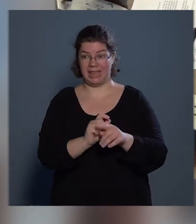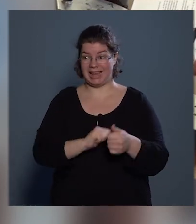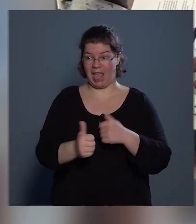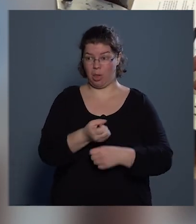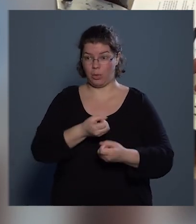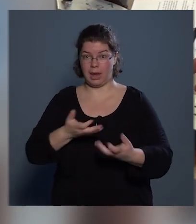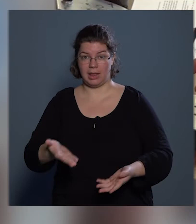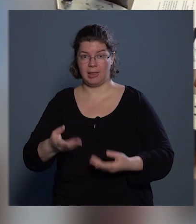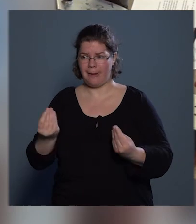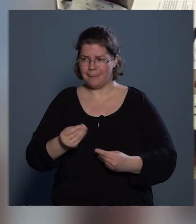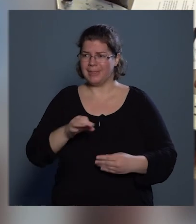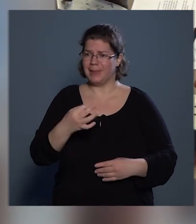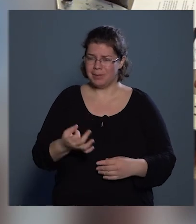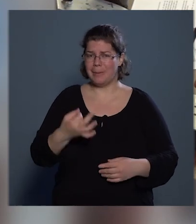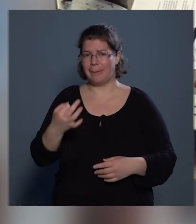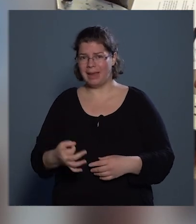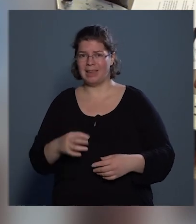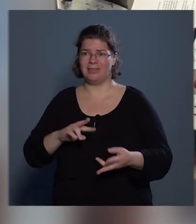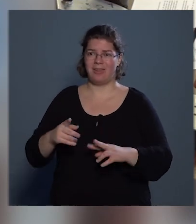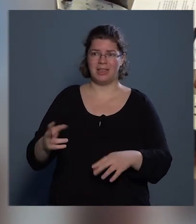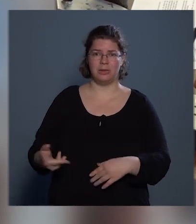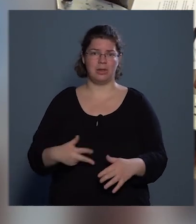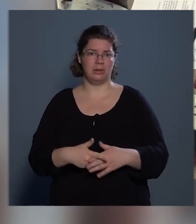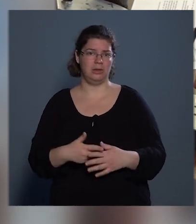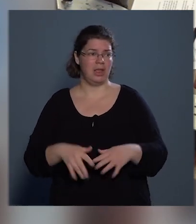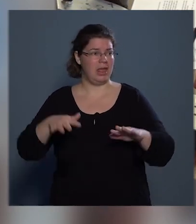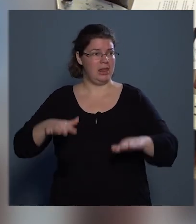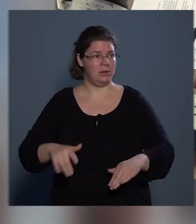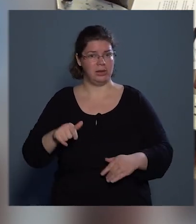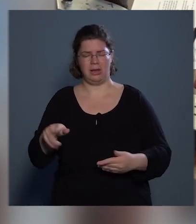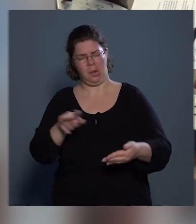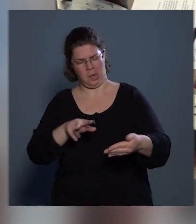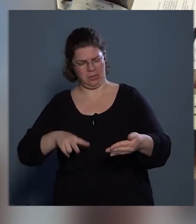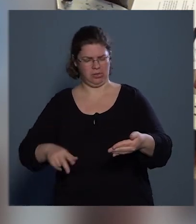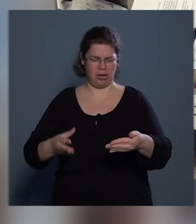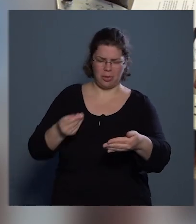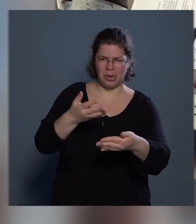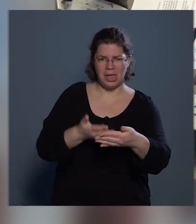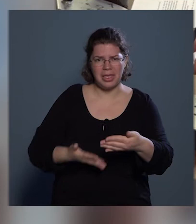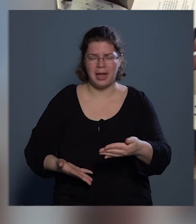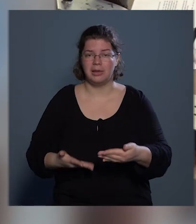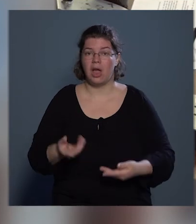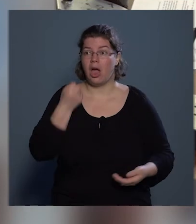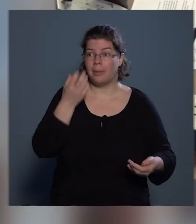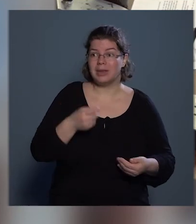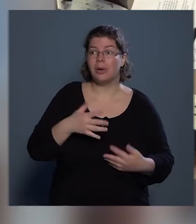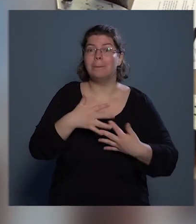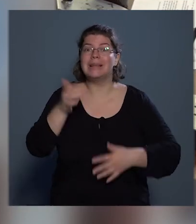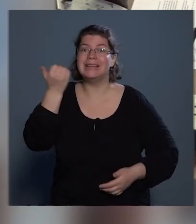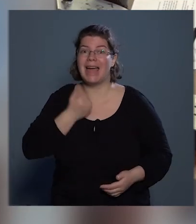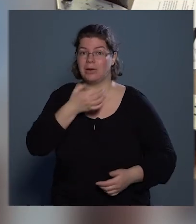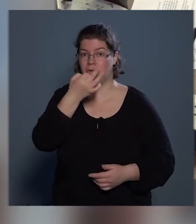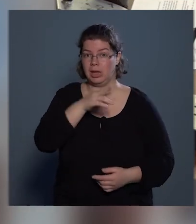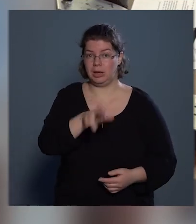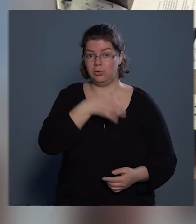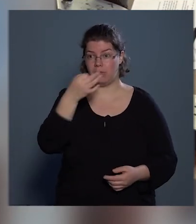ahol napjában percenként változnak a dolgok, leülünk ide, majd olvasgatjuk az anyagot, tehát azért, amikor milliárdos kérdésről van szó,